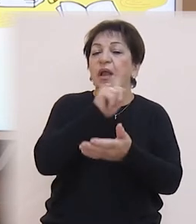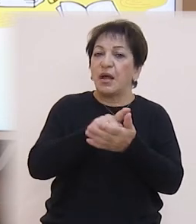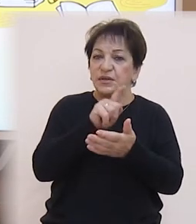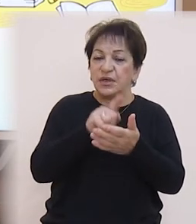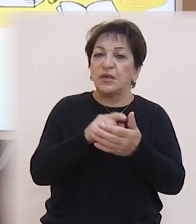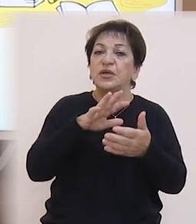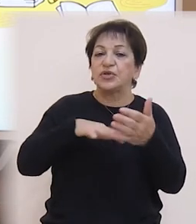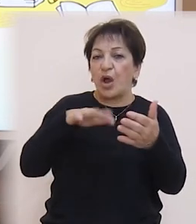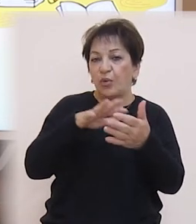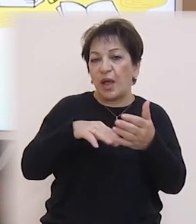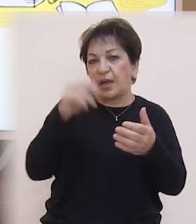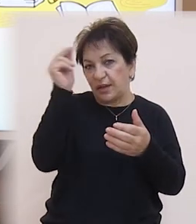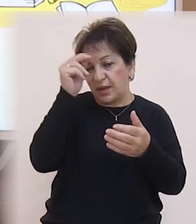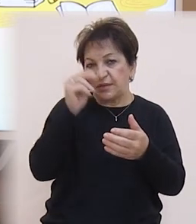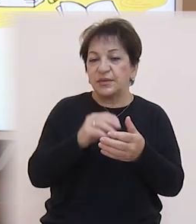այնուհետեւ շարունակես դիտելը։